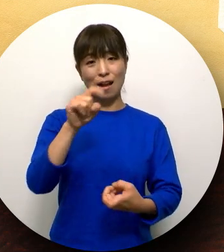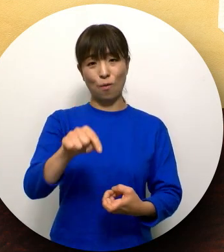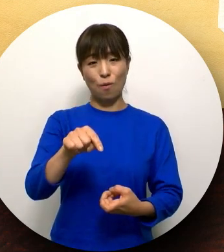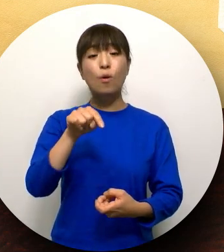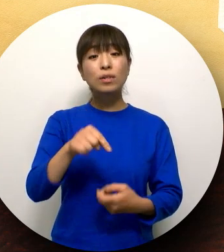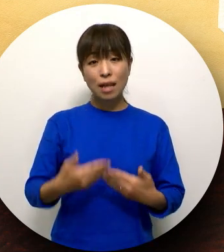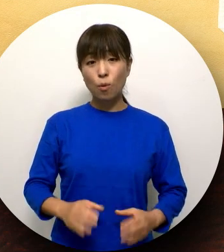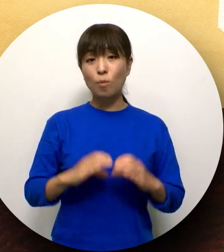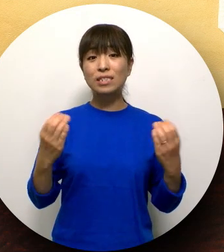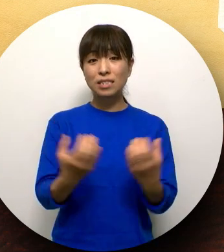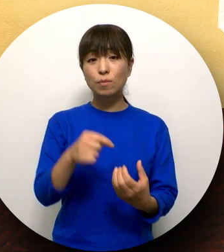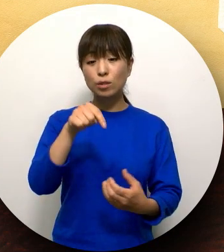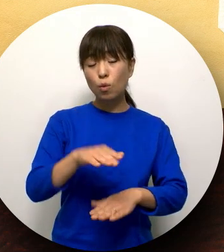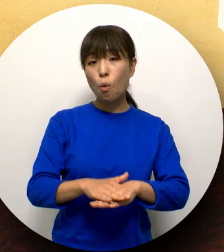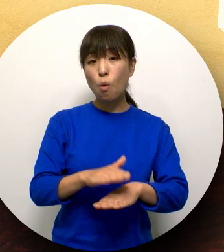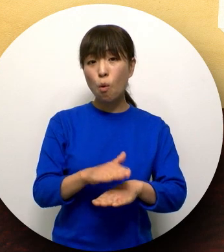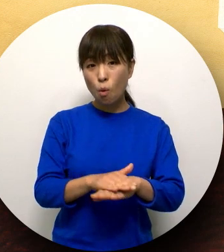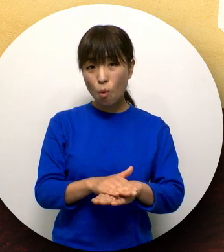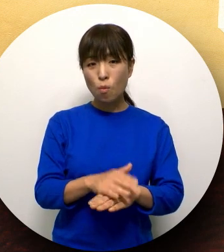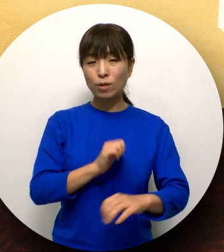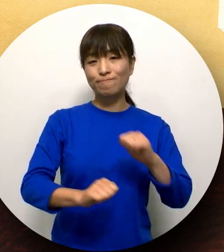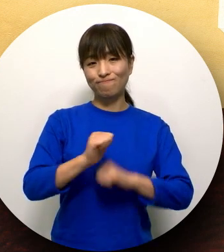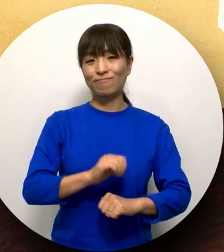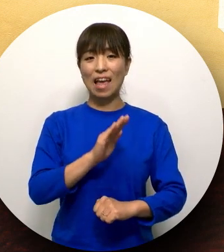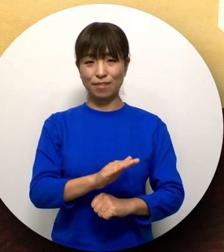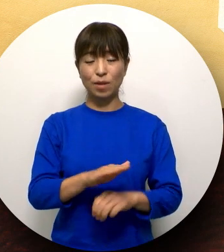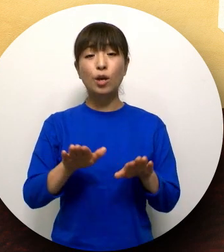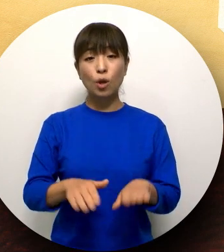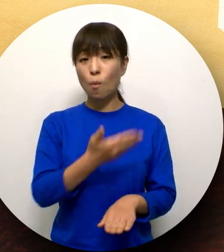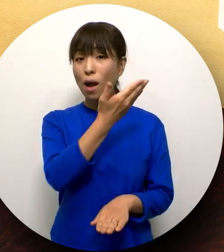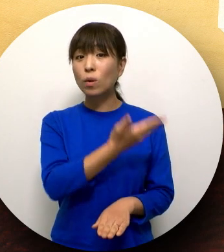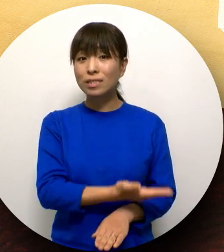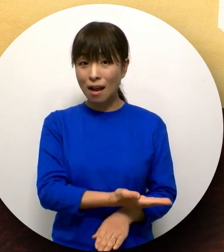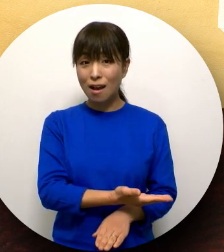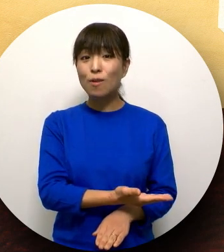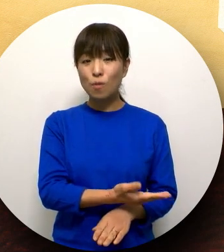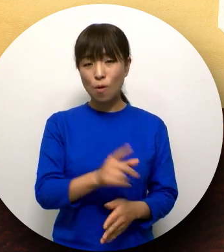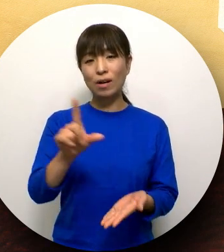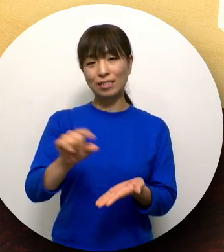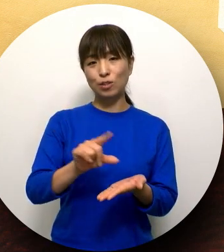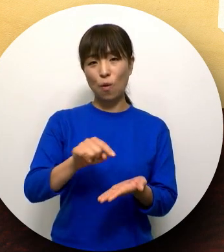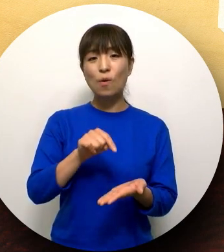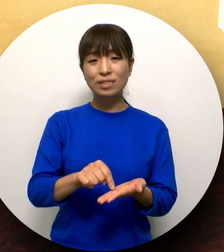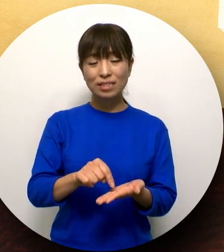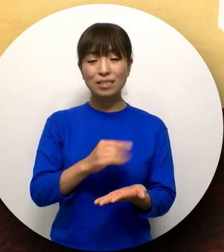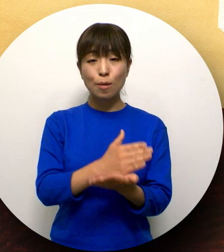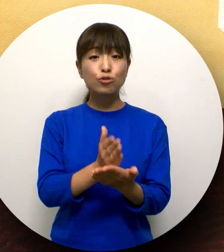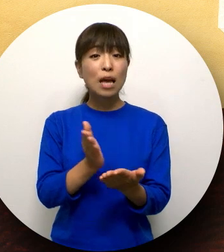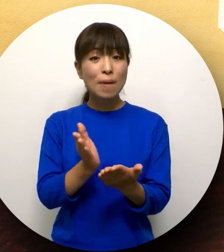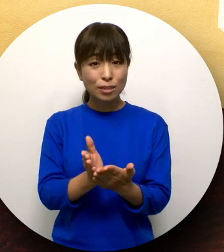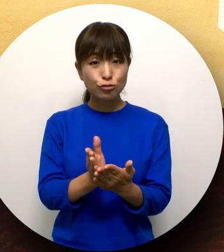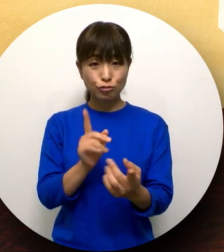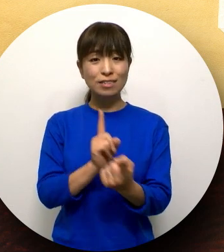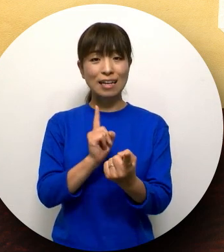の方法を取り入れてるんだ。今日はこの S プラス PDCA サイクルを活用した分野別対